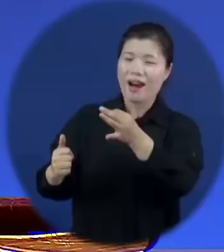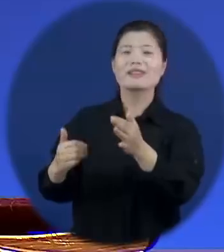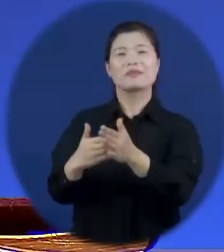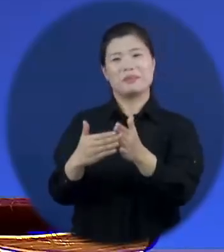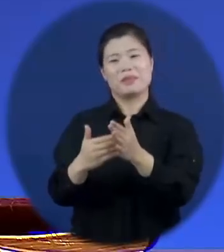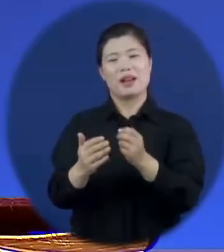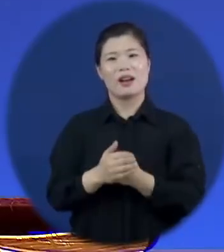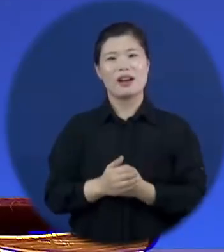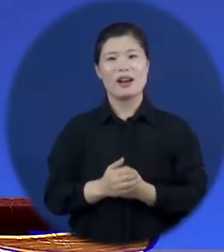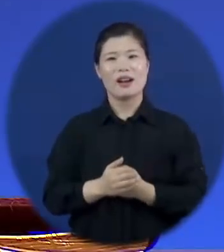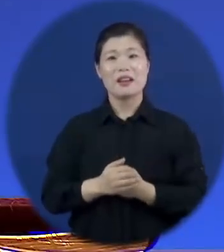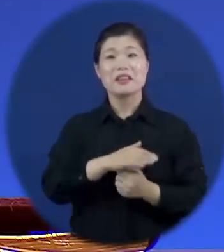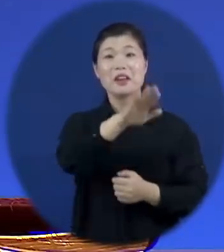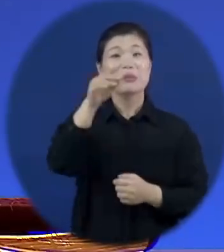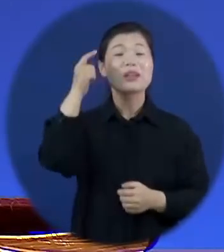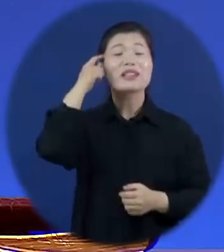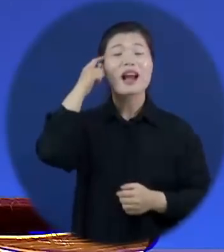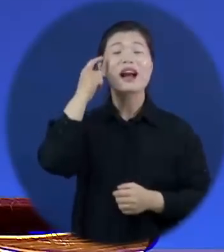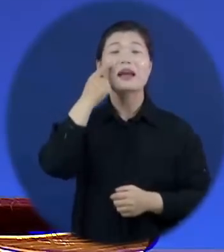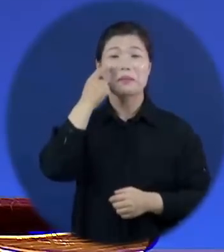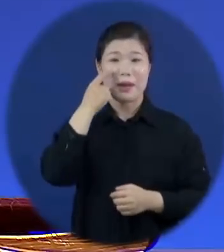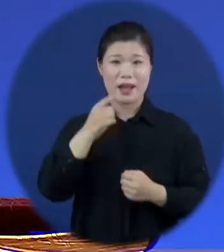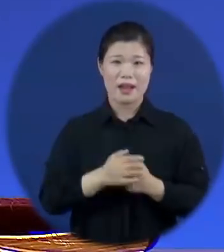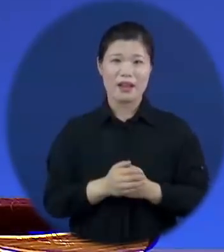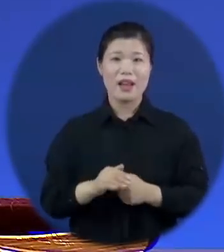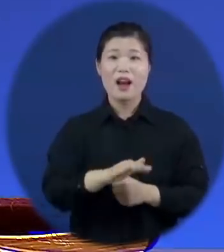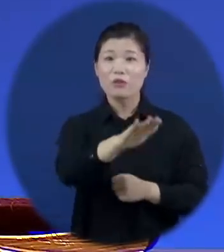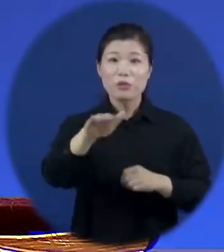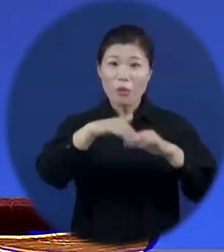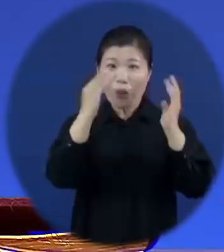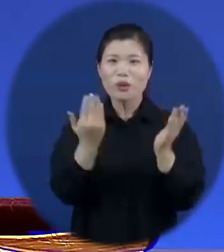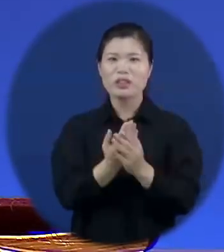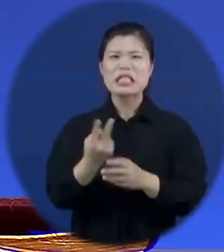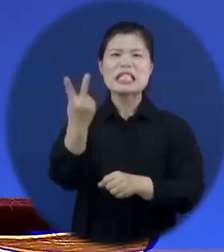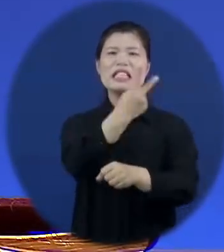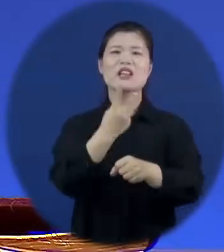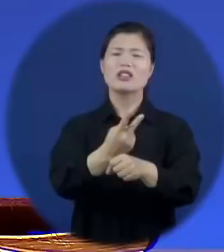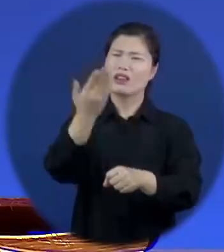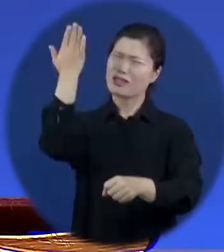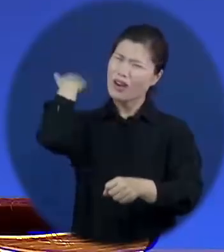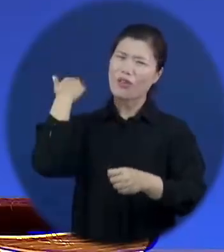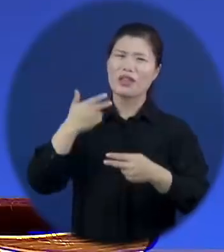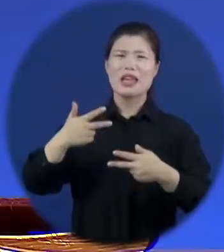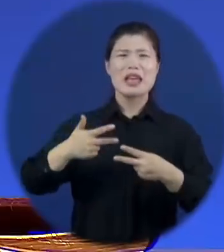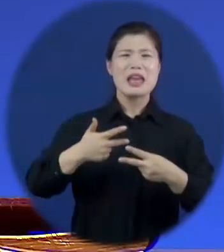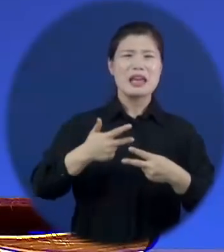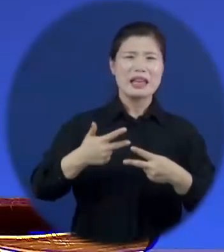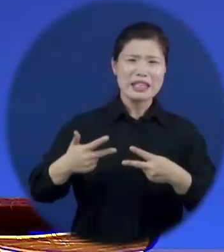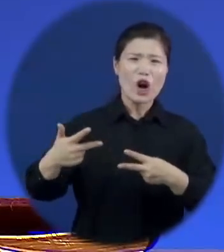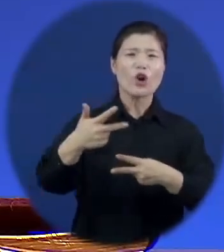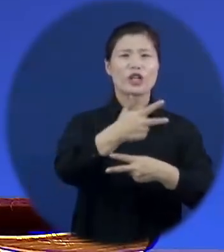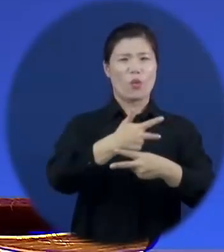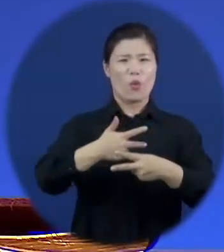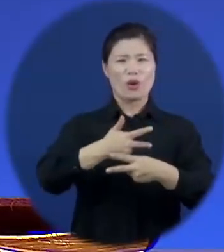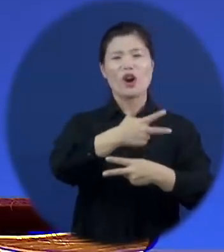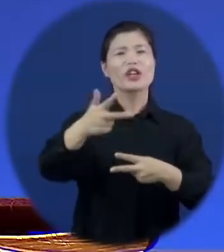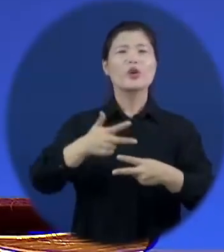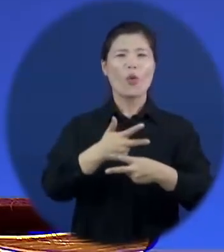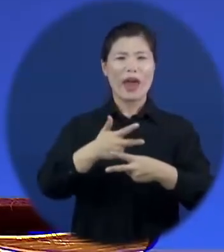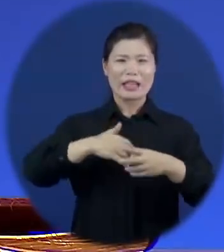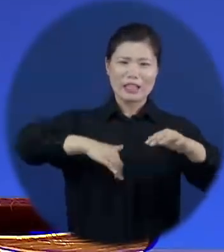있었습니다. 상상해 보십시다. 우리 모두 다 2000년 전 여리고 그 거리로 돌아가